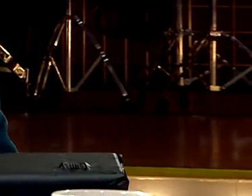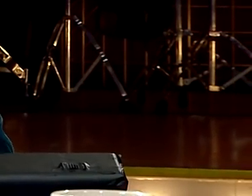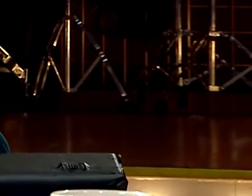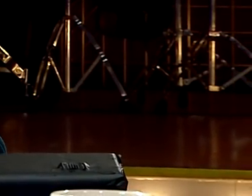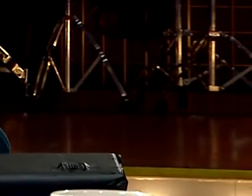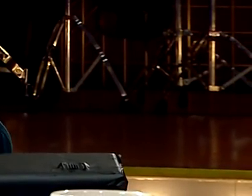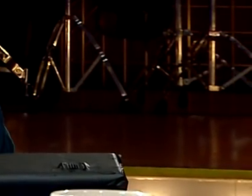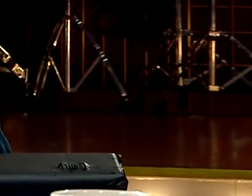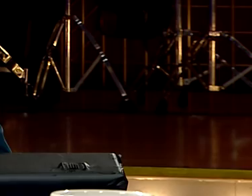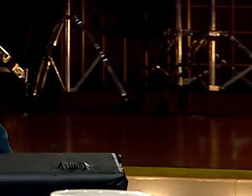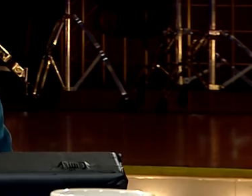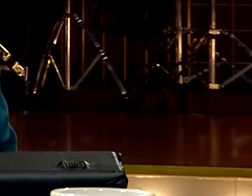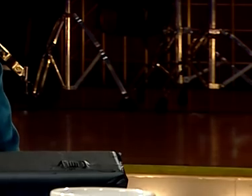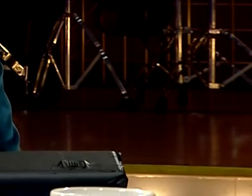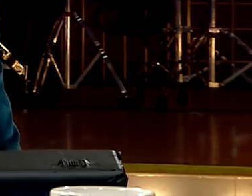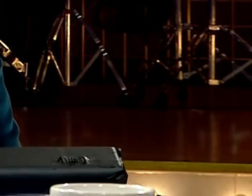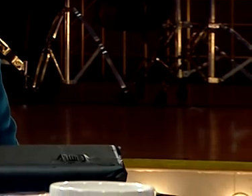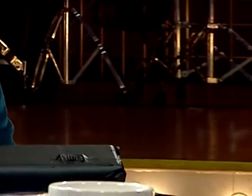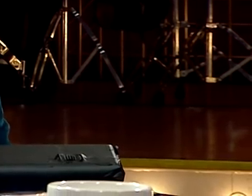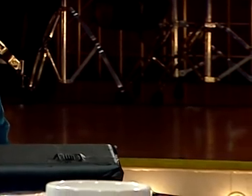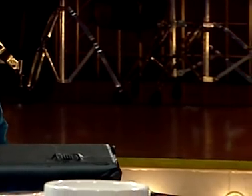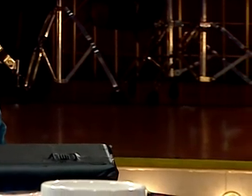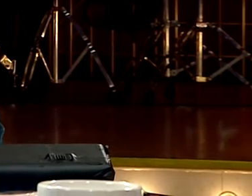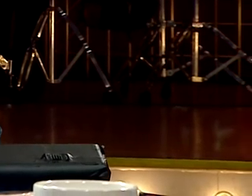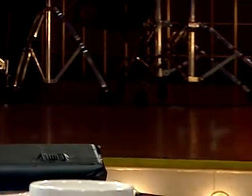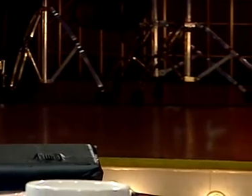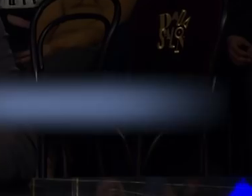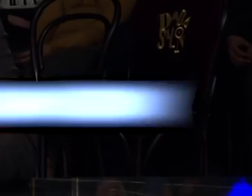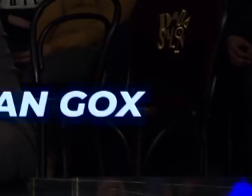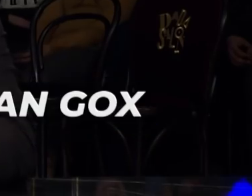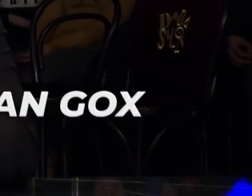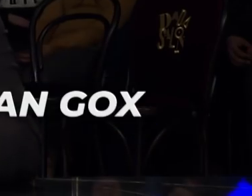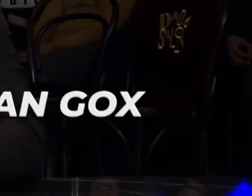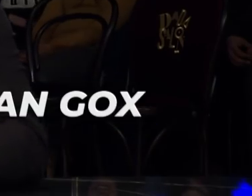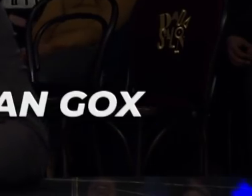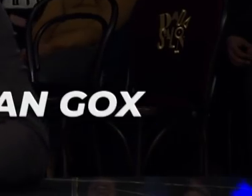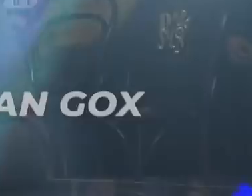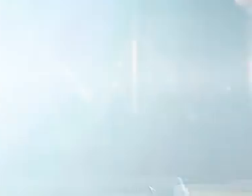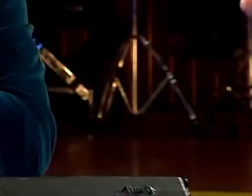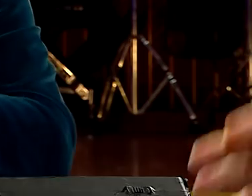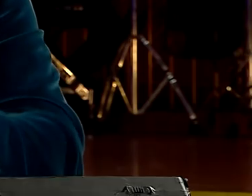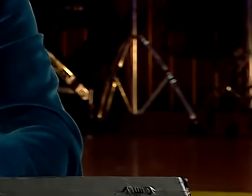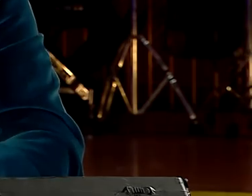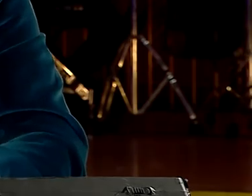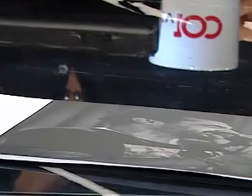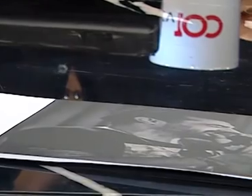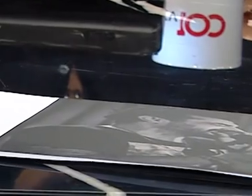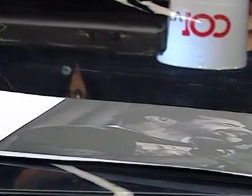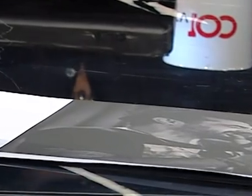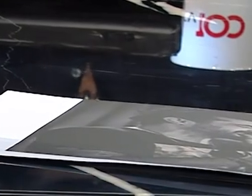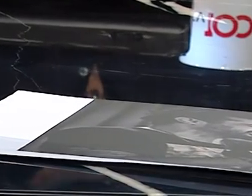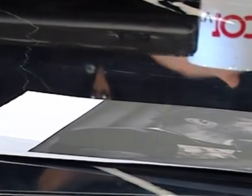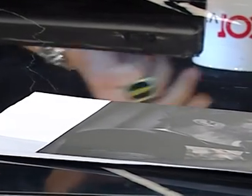özelliğin yine logo olarak nereye koysak tamam. Orada kalıyorsun. Mesela o zaten şirketin karın için bir... çok iyi. Can Gold. Burada Hakan